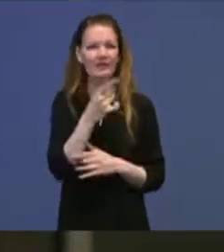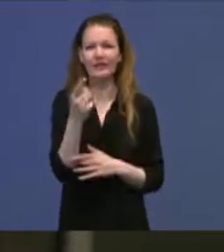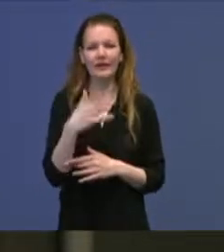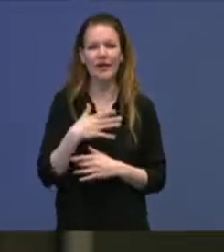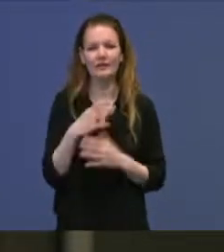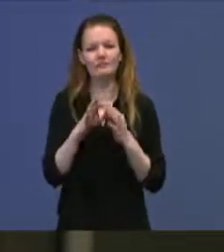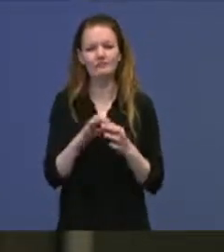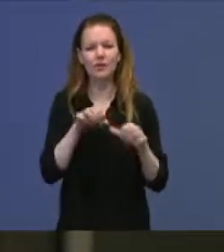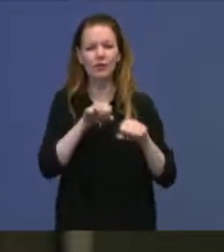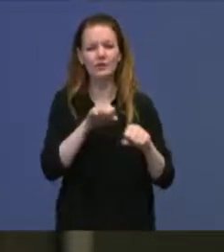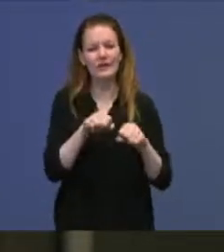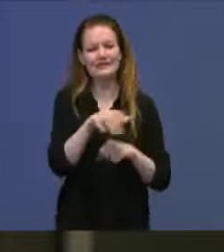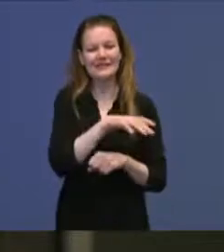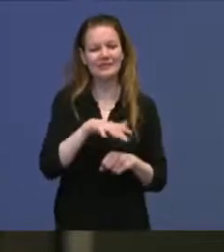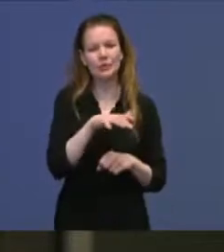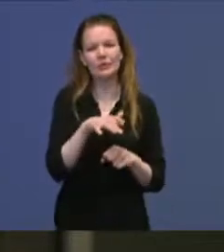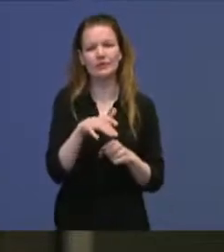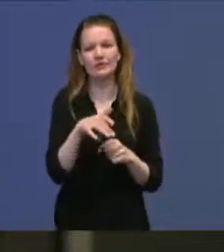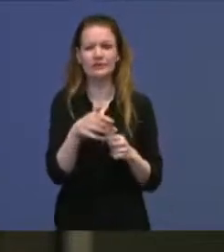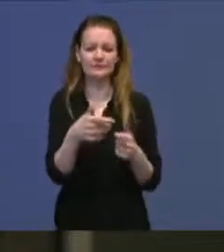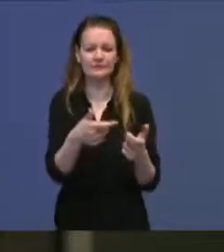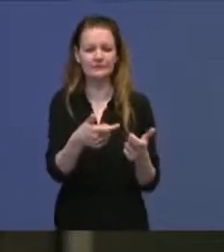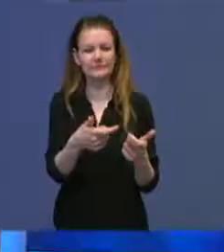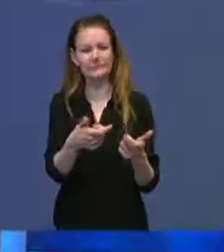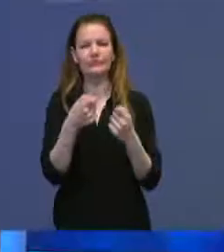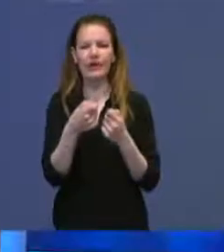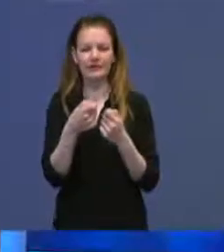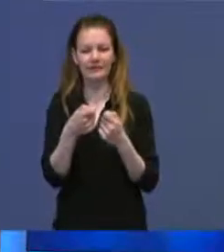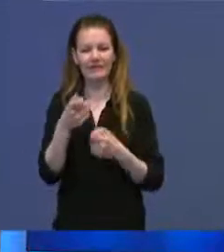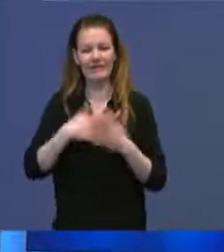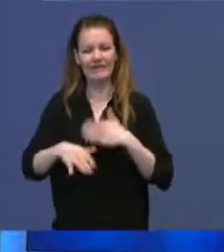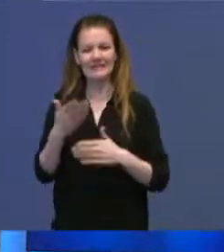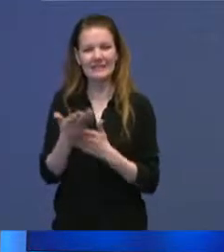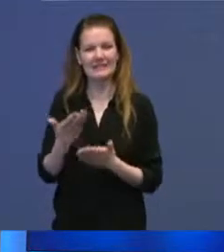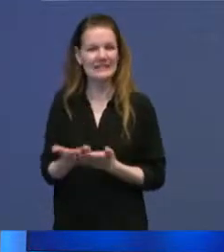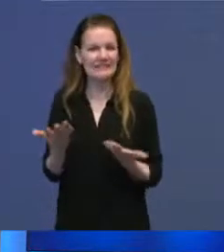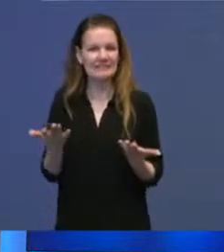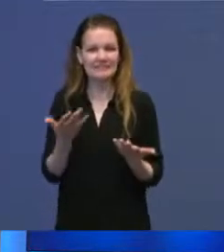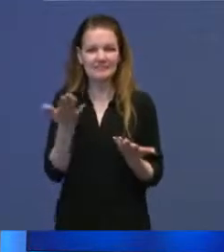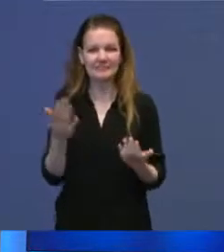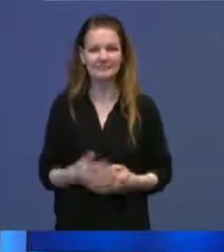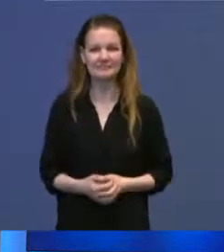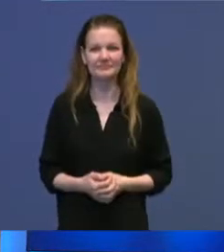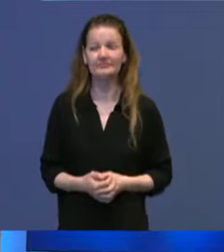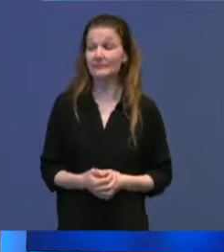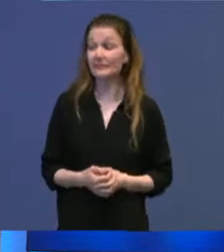sektor og flyktingmottak og velferdstjenester. Da. Altså, ansvarlig statsråd kan si noe om det,